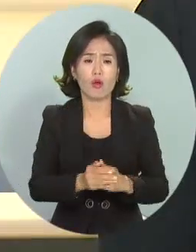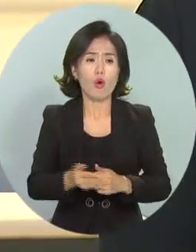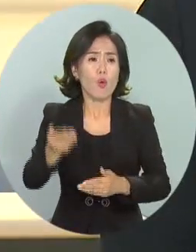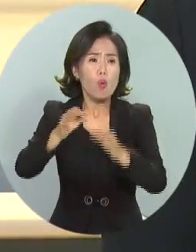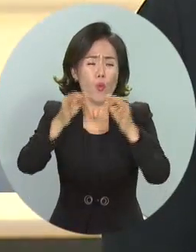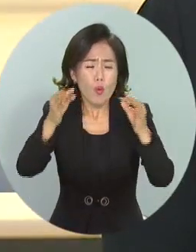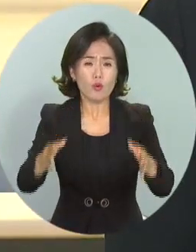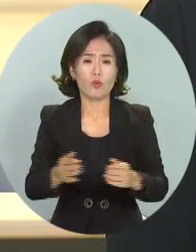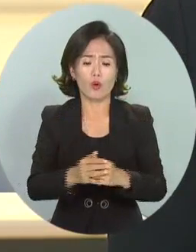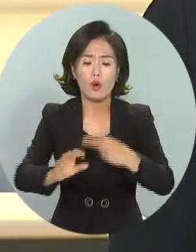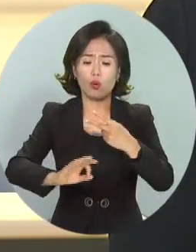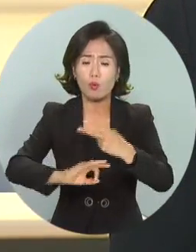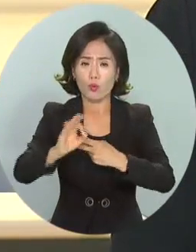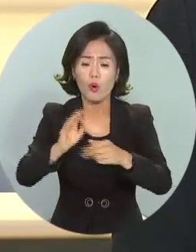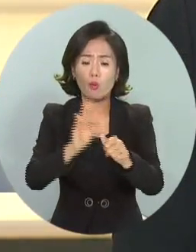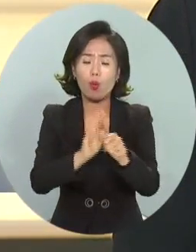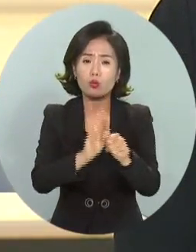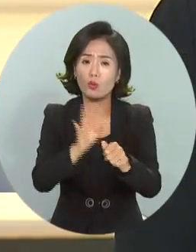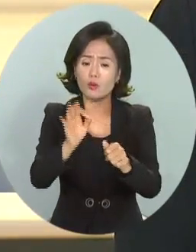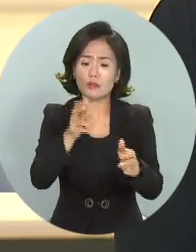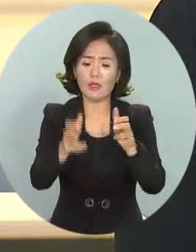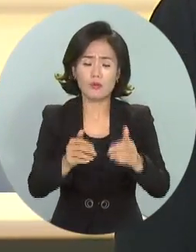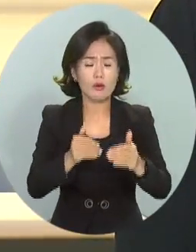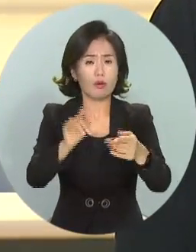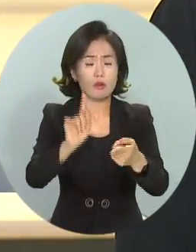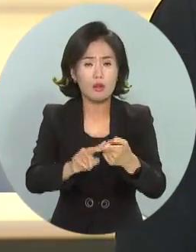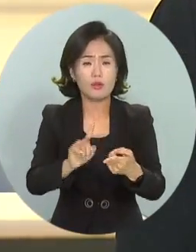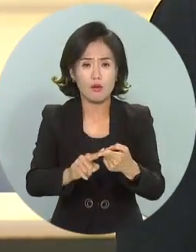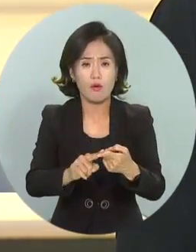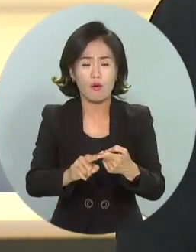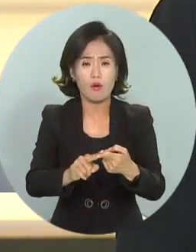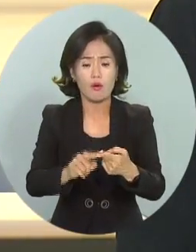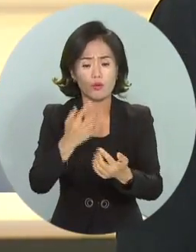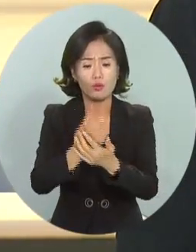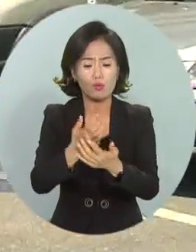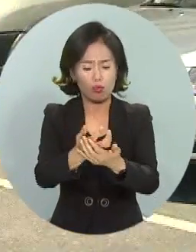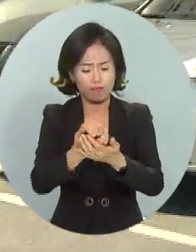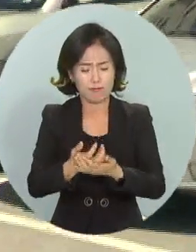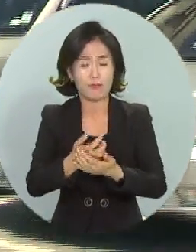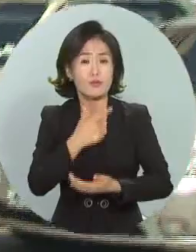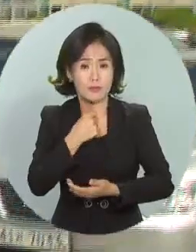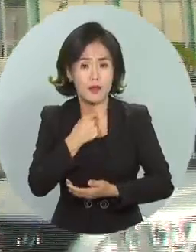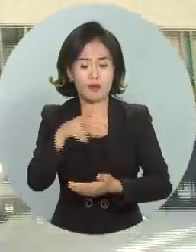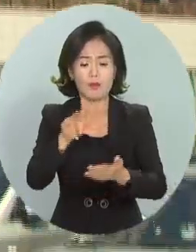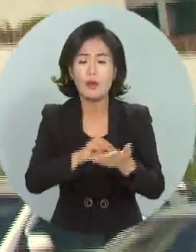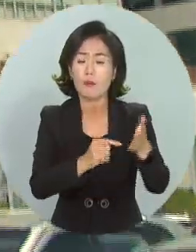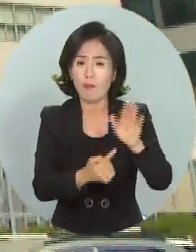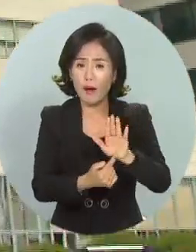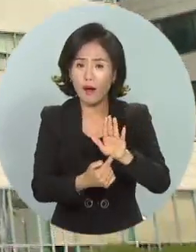수십년간 동구가 보조금 사업을 하고 있다는 데서 서류를 받아보겠다 이 문제가